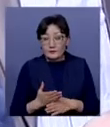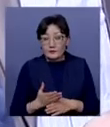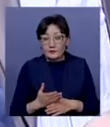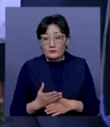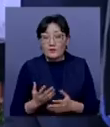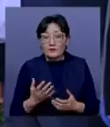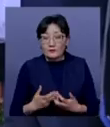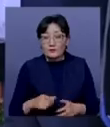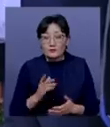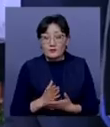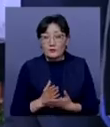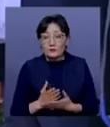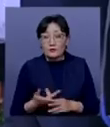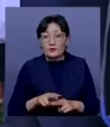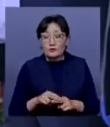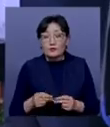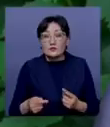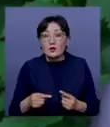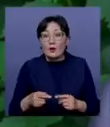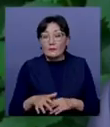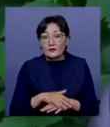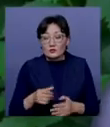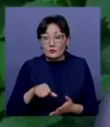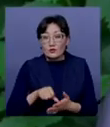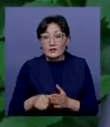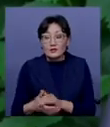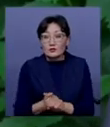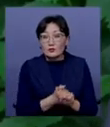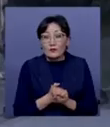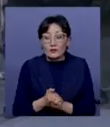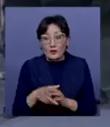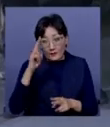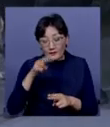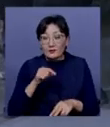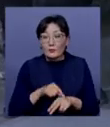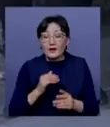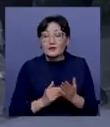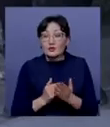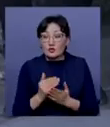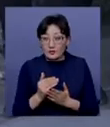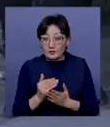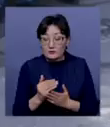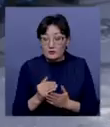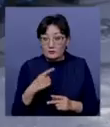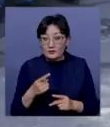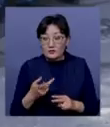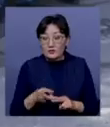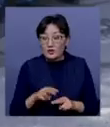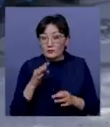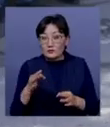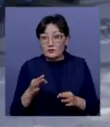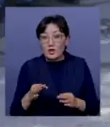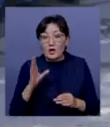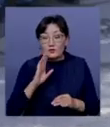есептеуді санаймыз. Егіске мұрындық болған этнос өкілдері достық, бауырлық сезім бәрінен жоғары құндылық екенін сөз етті. Айтуларынша